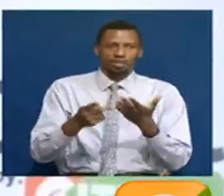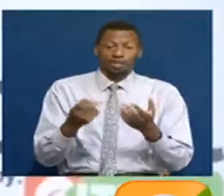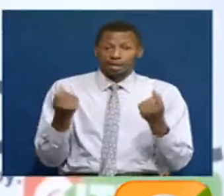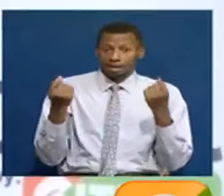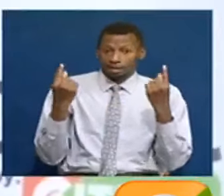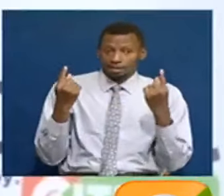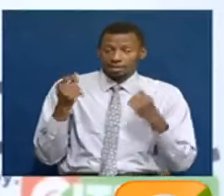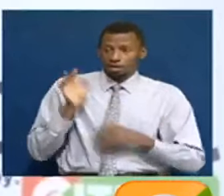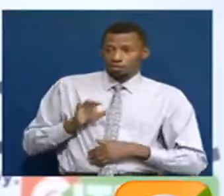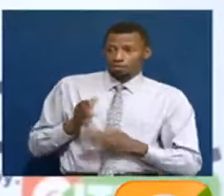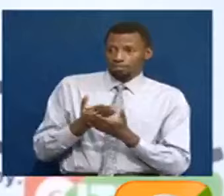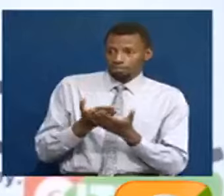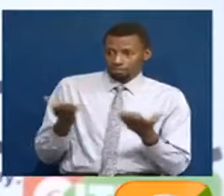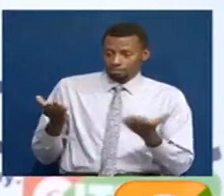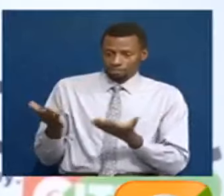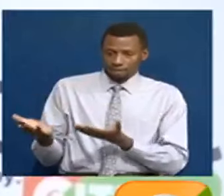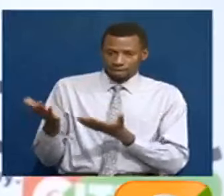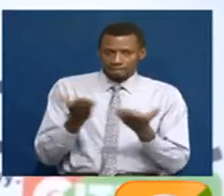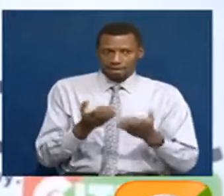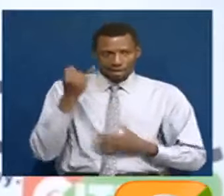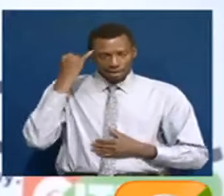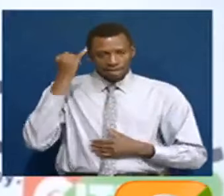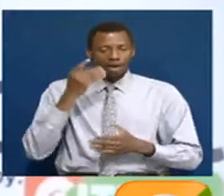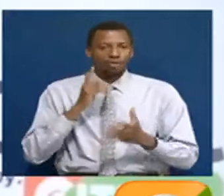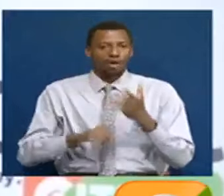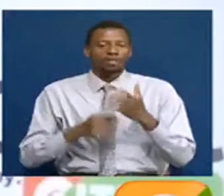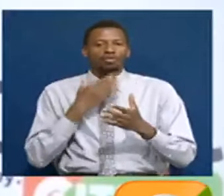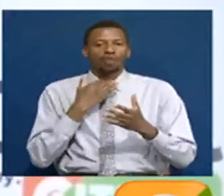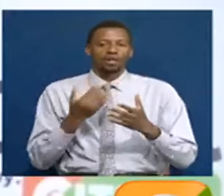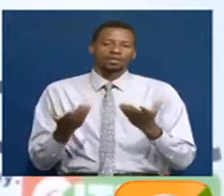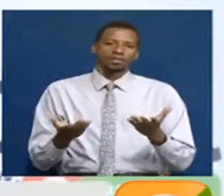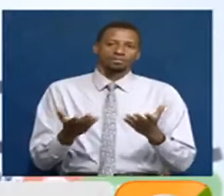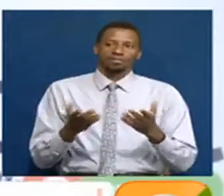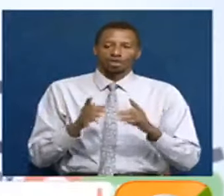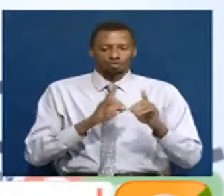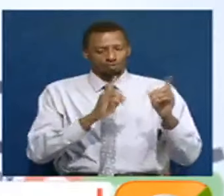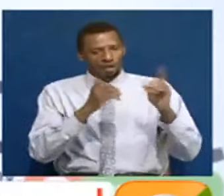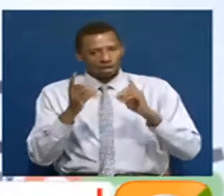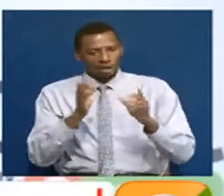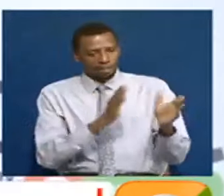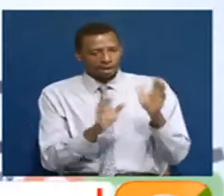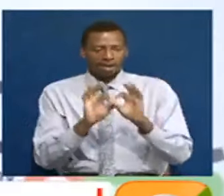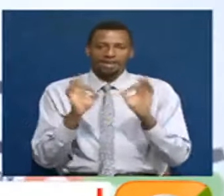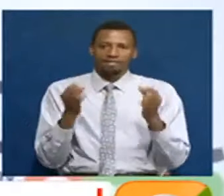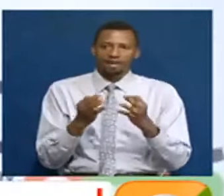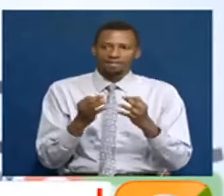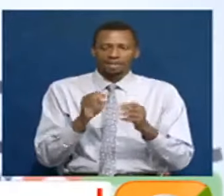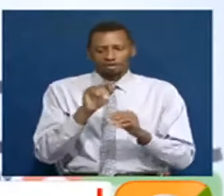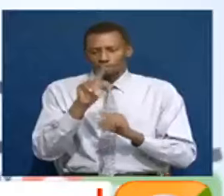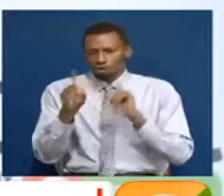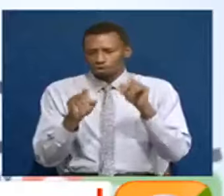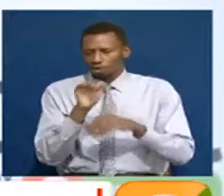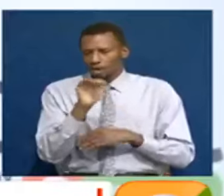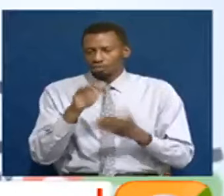ndio wanakuja na the proposition ya kutaka kutembea, wao ndio wanapanga familia. Hata inquiry mingi tunapata kutoka kwa